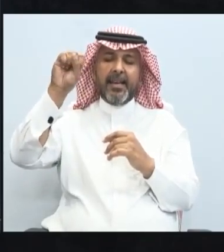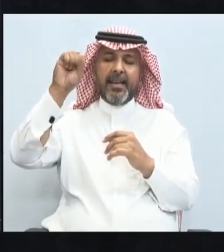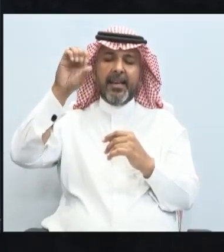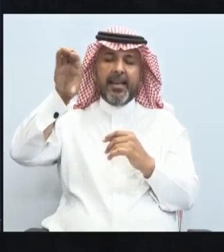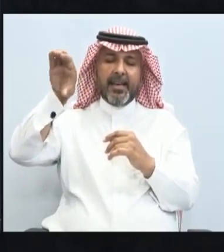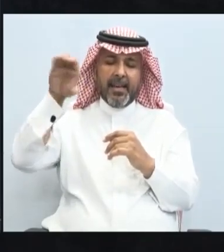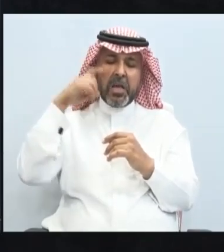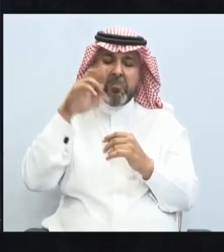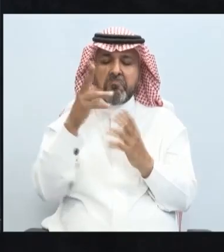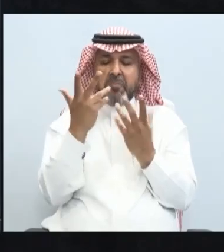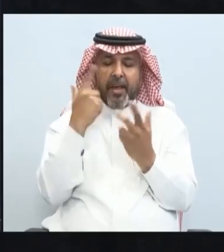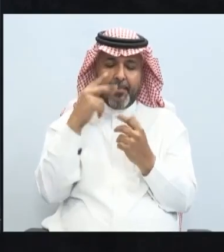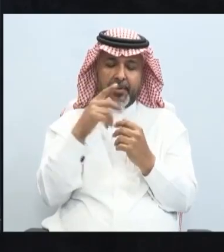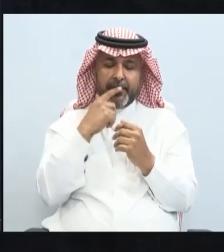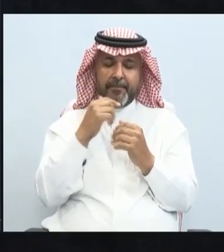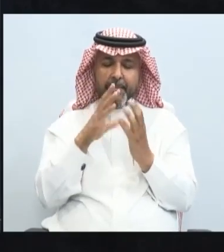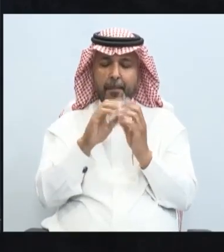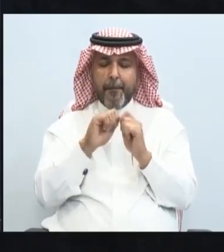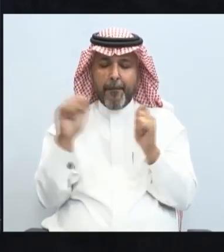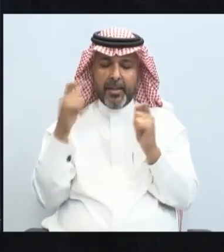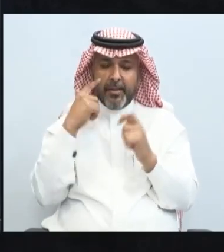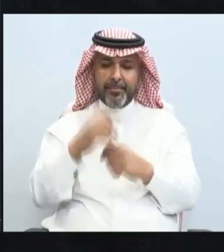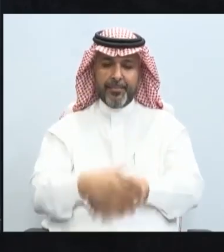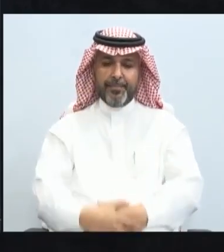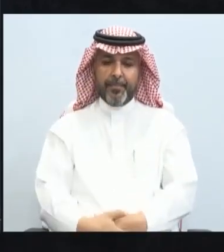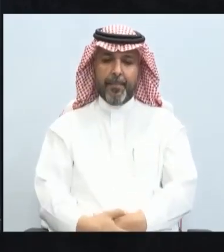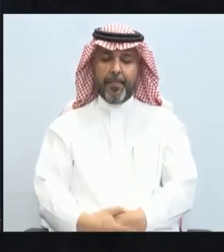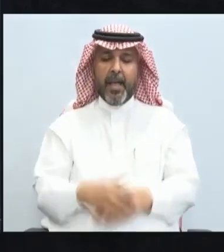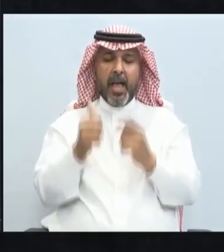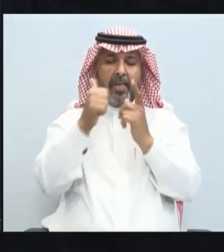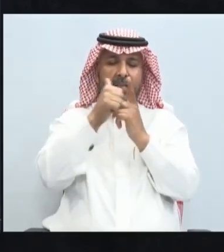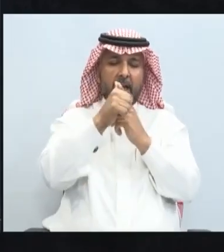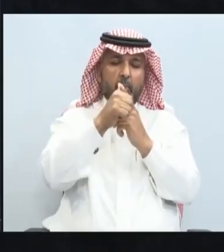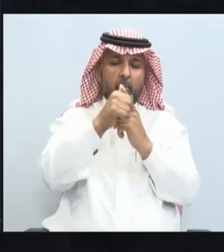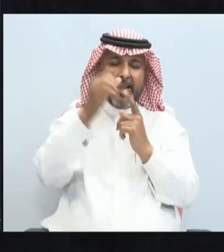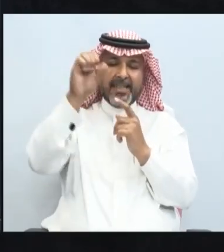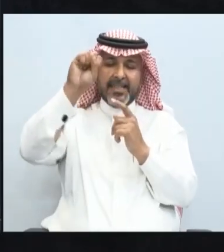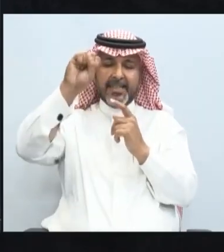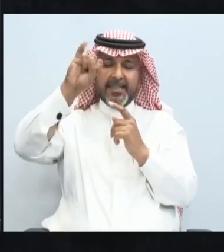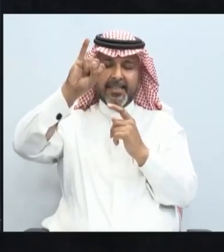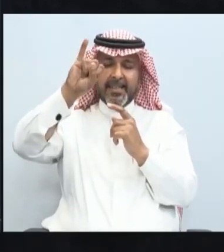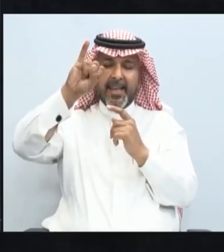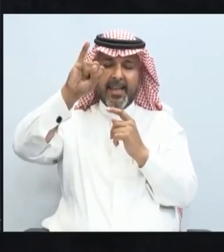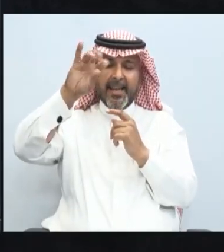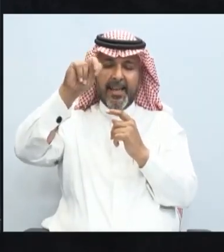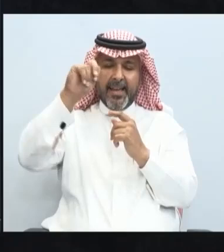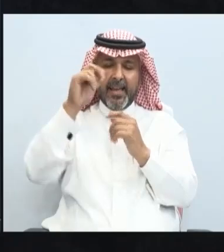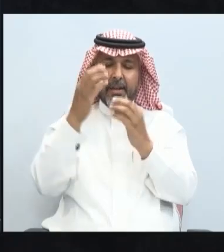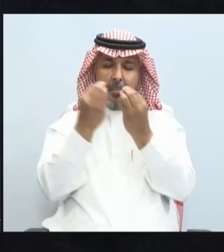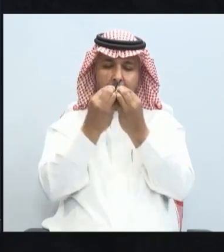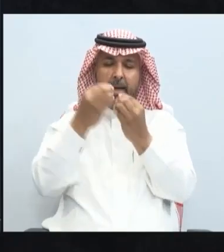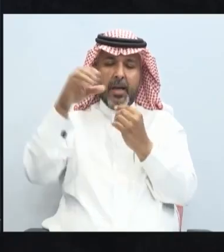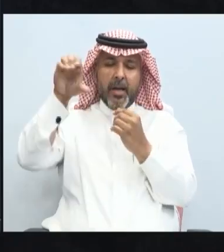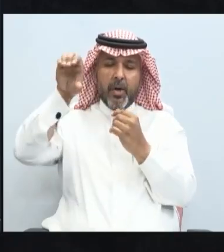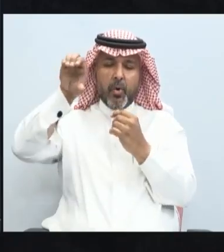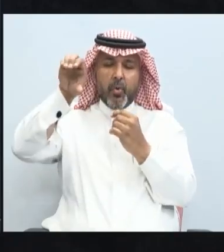الواحد واقل من سالب واحد يعني الساين اخذت من سالب واحد لموجب واحد او الكوساين اخذه من سالب واح الموجب واحد